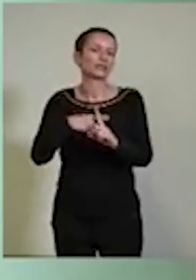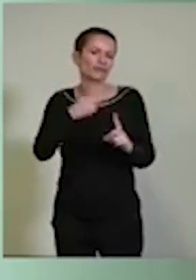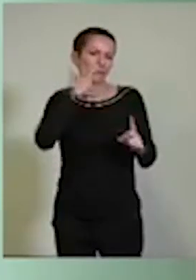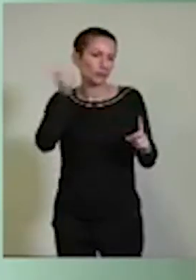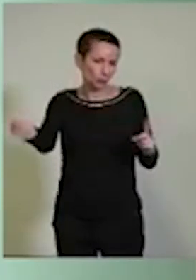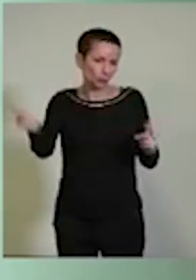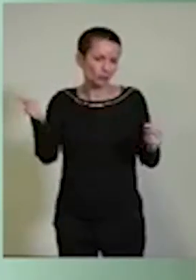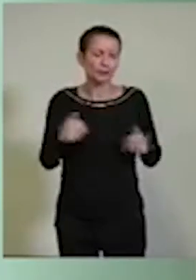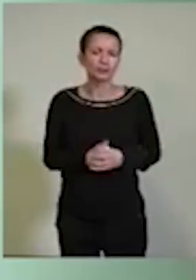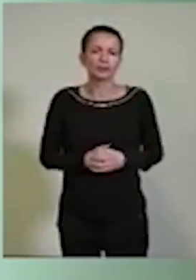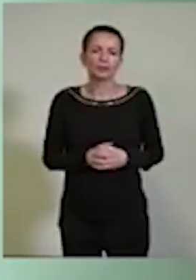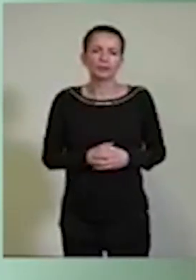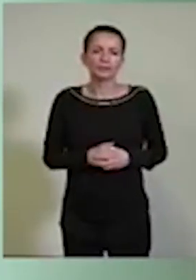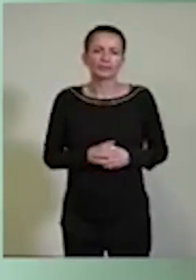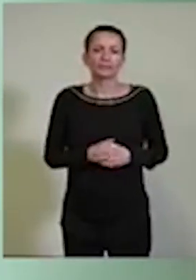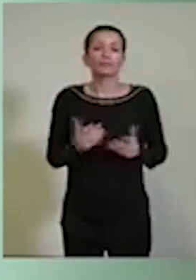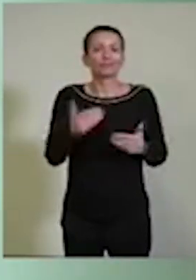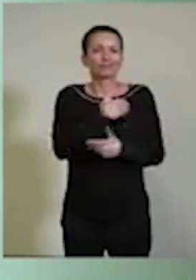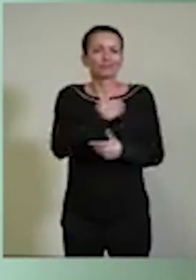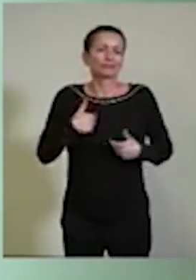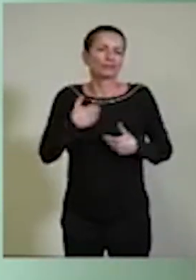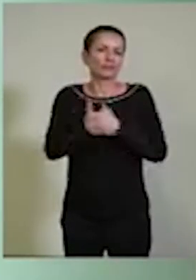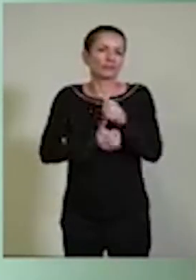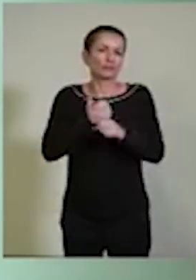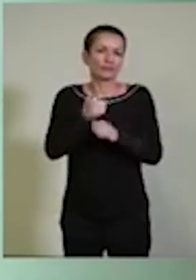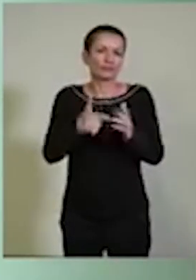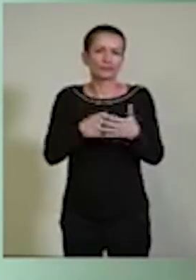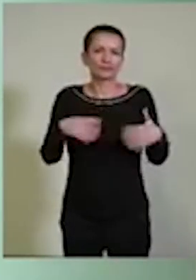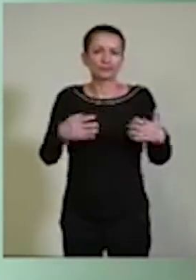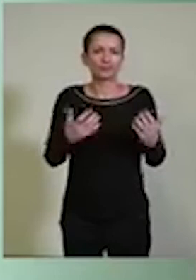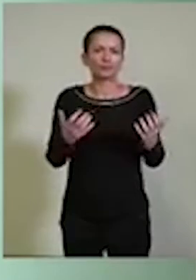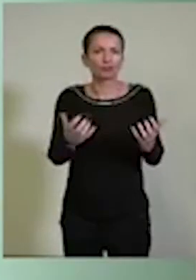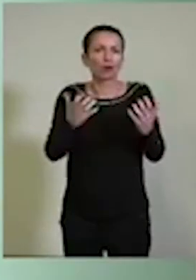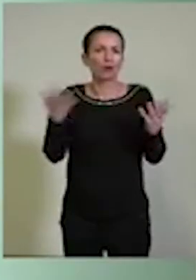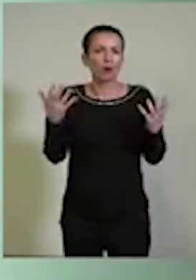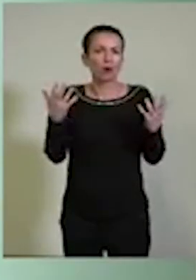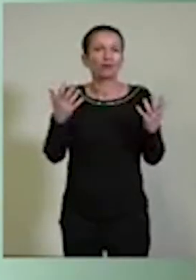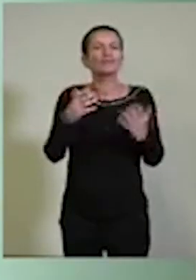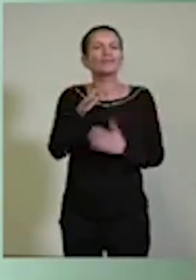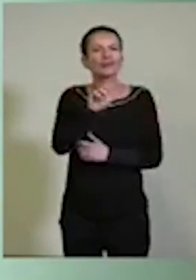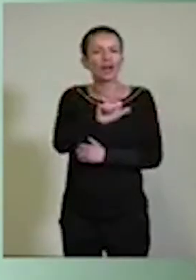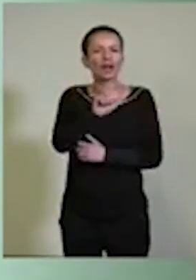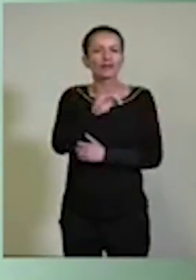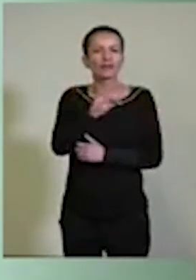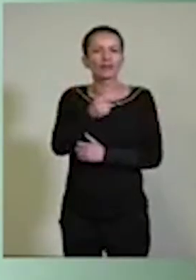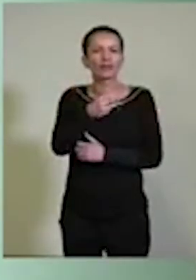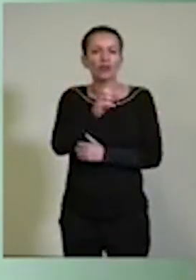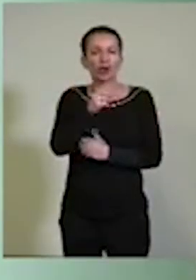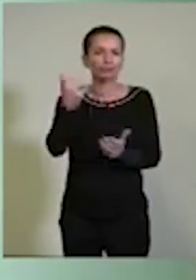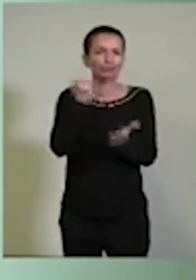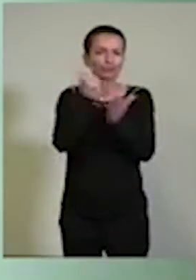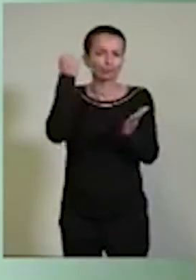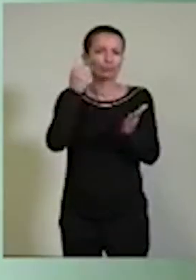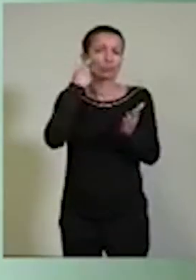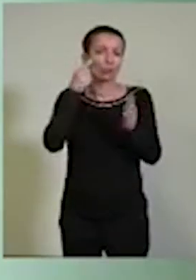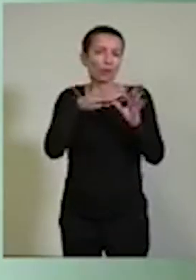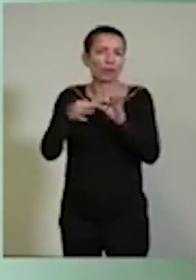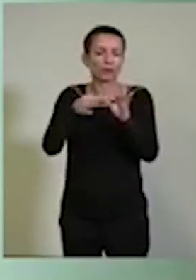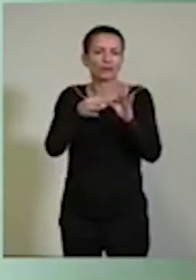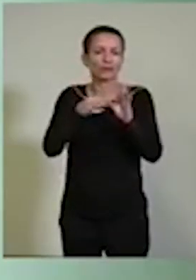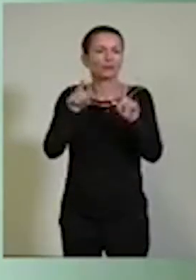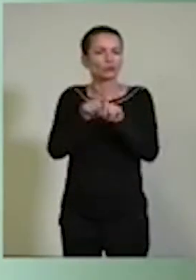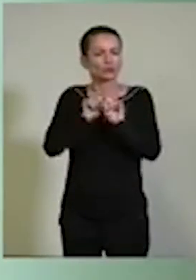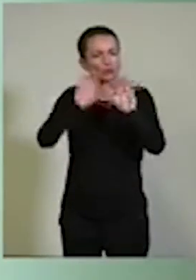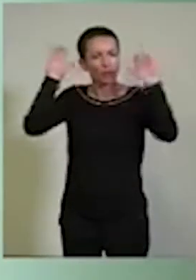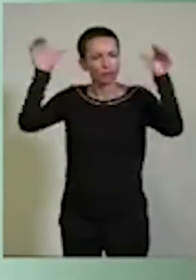domaine-là. Enfin, l'année 2019 était marquée par la labellisation AFNOR de la collectivité, mais aussi de Bordeaux Métropole